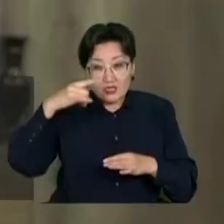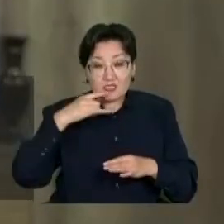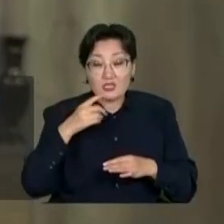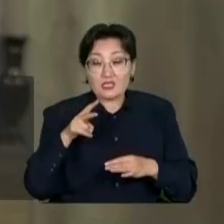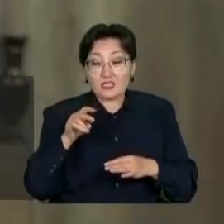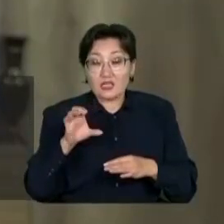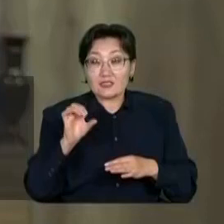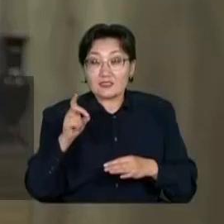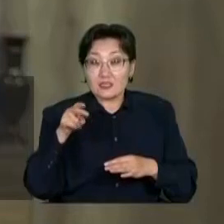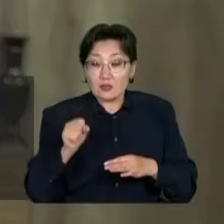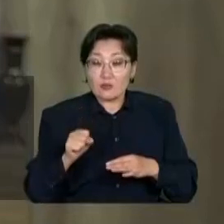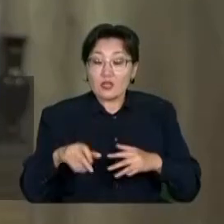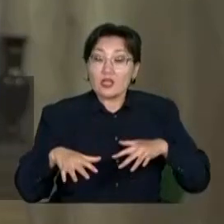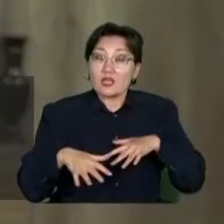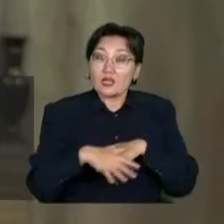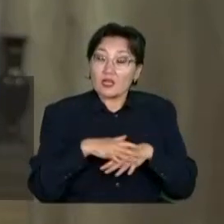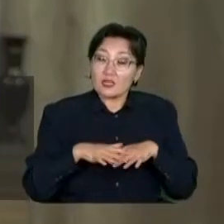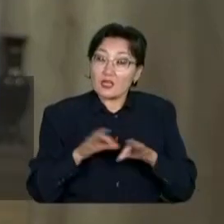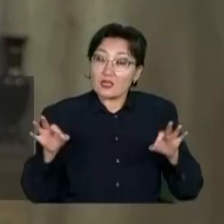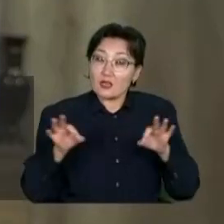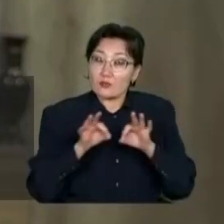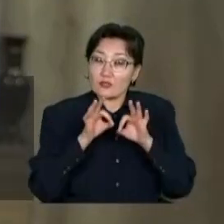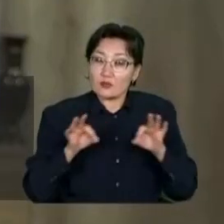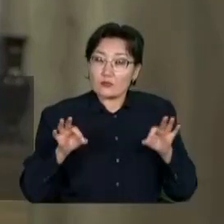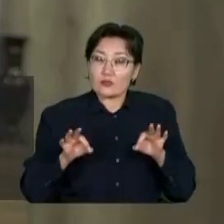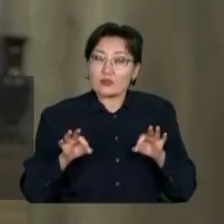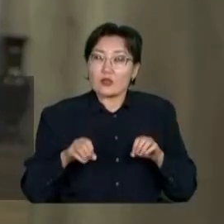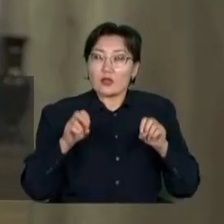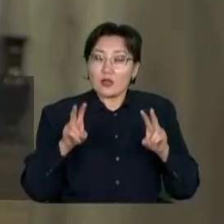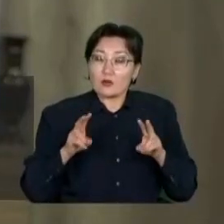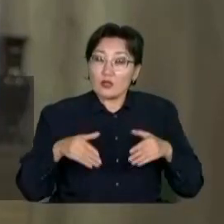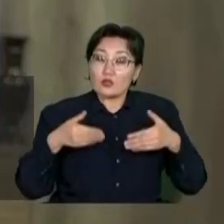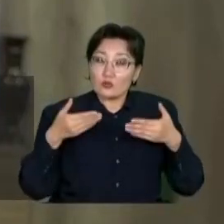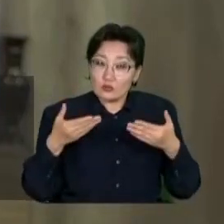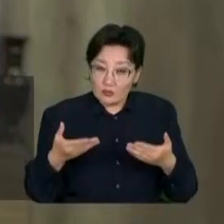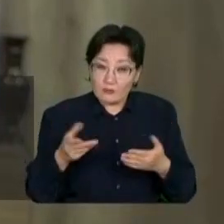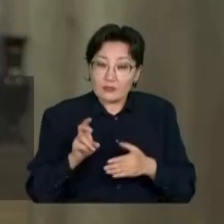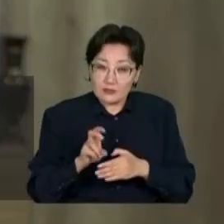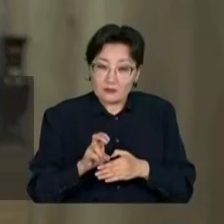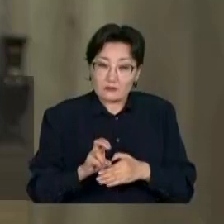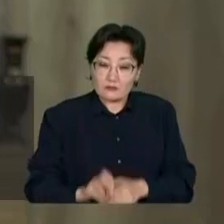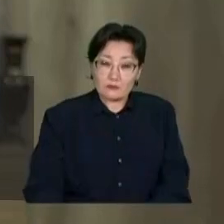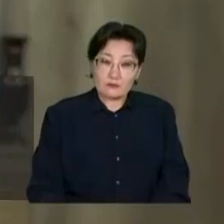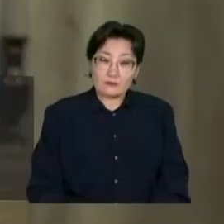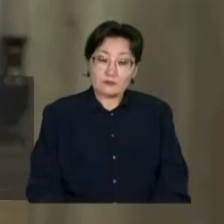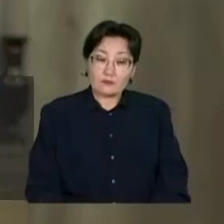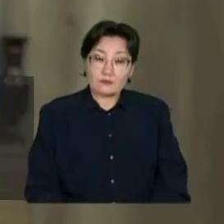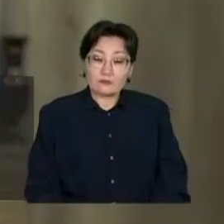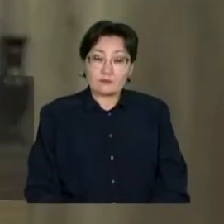халық композиторларының әндерімен бүгін шашу шашып арнайы құттықтап келуге бұйырған екен келдік.